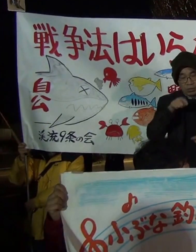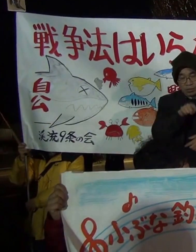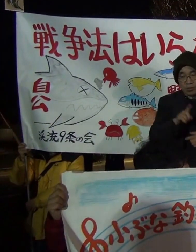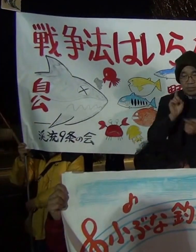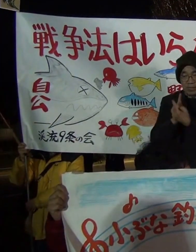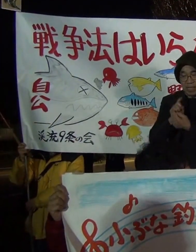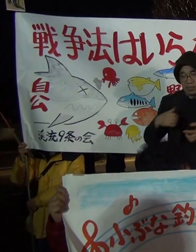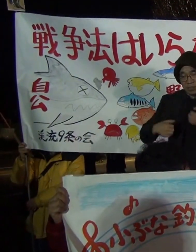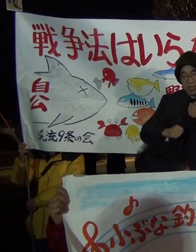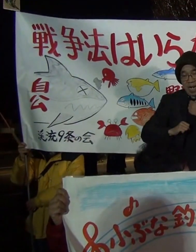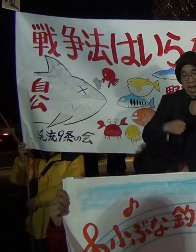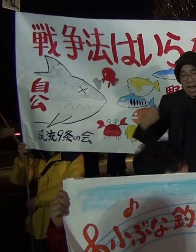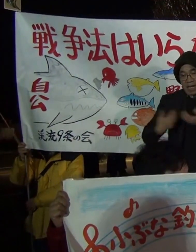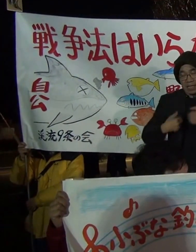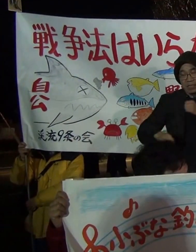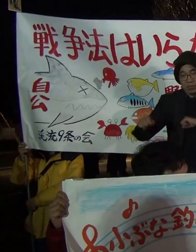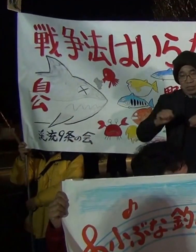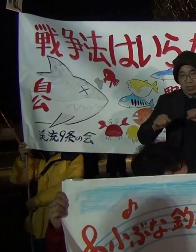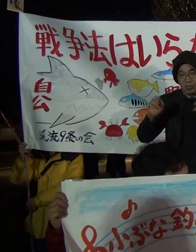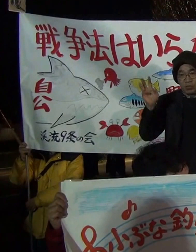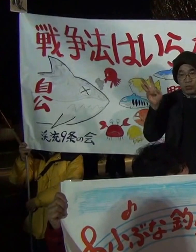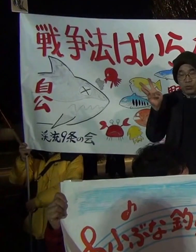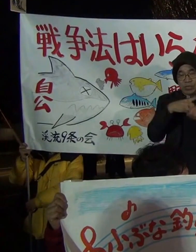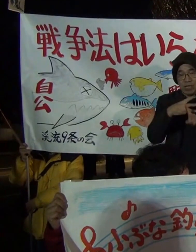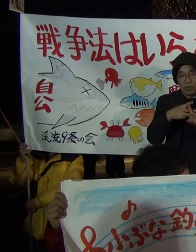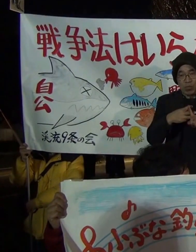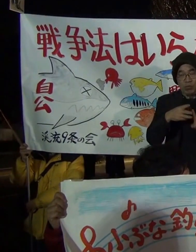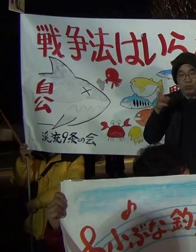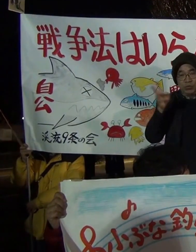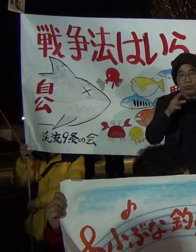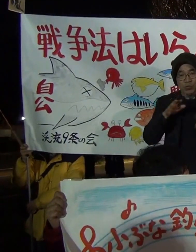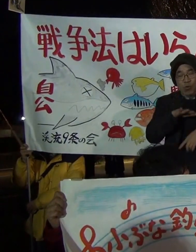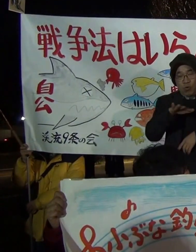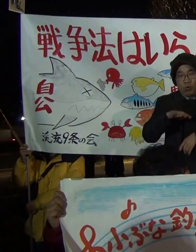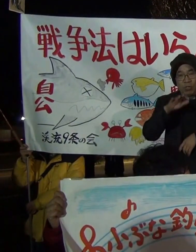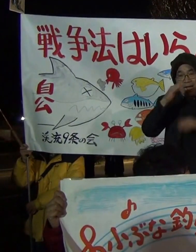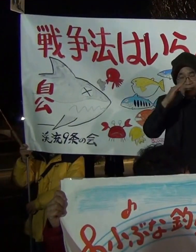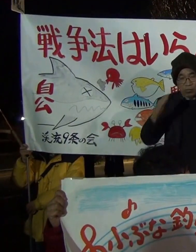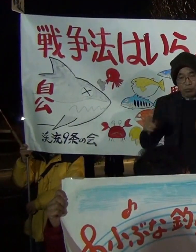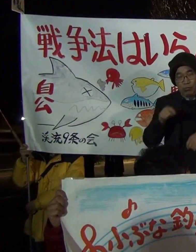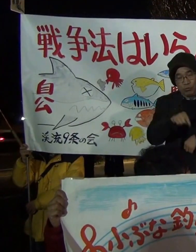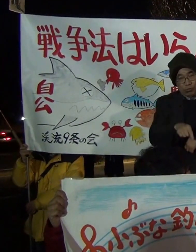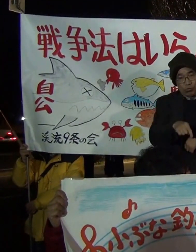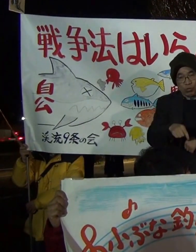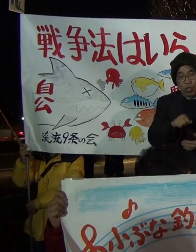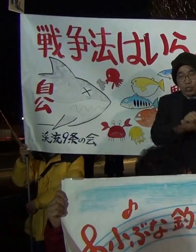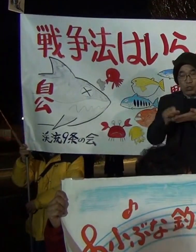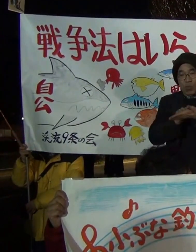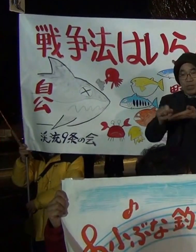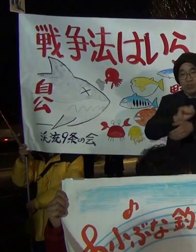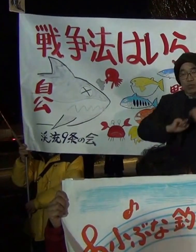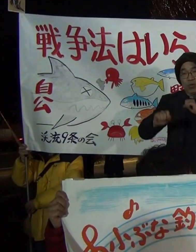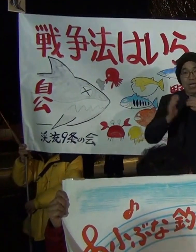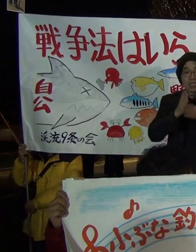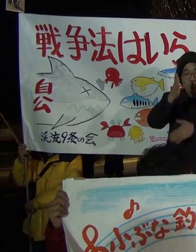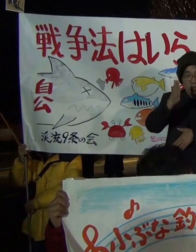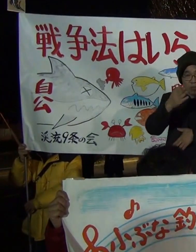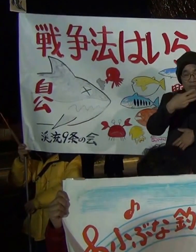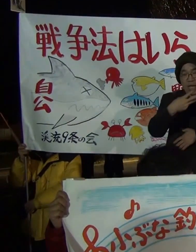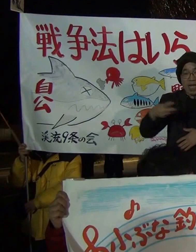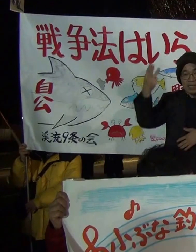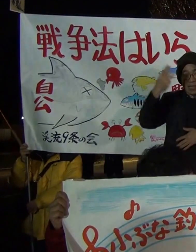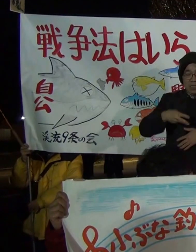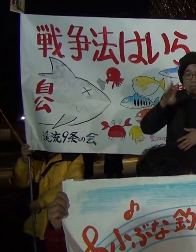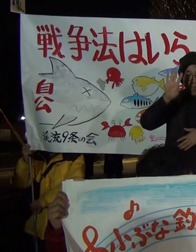動が杉並のね杉の子会っていう、読書サークルの集まった女性たちが署名運動を始めて、